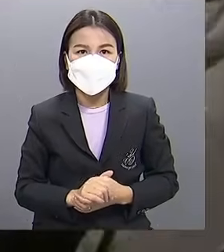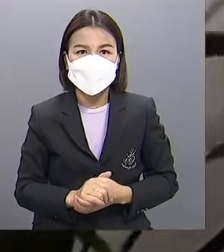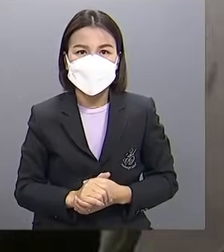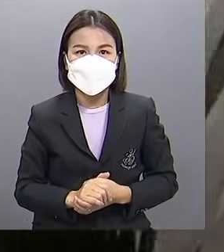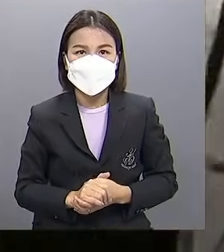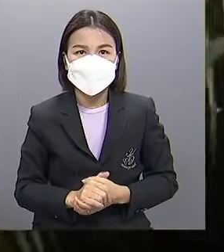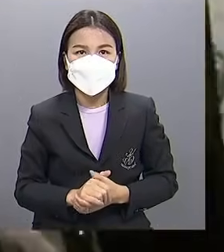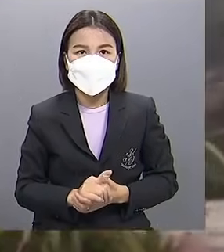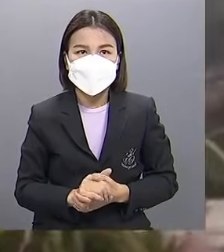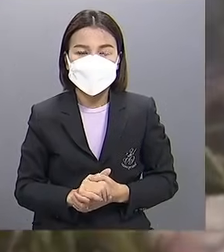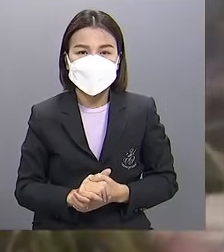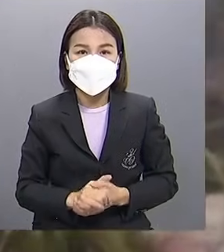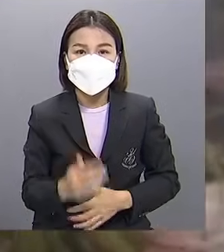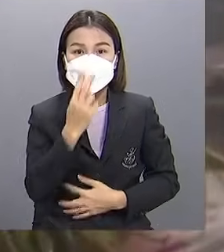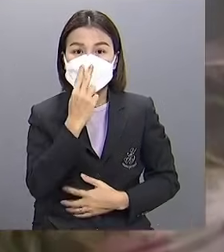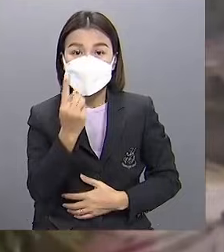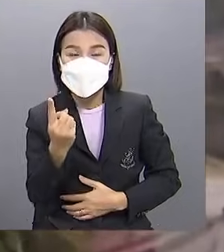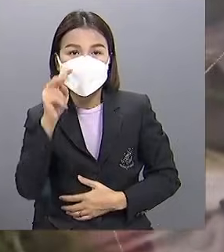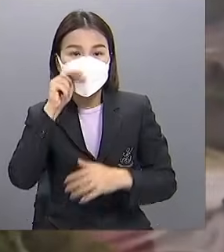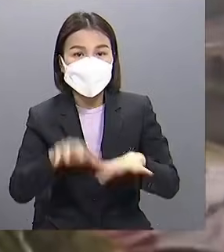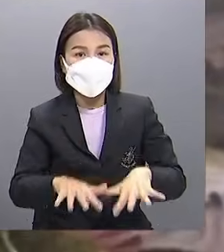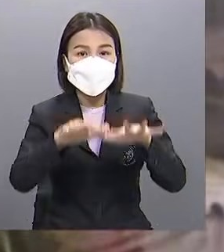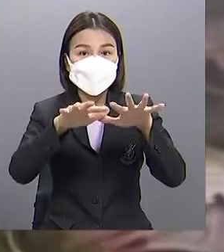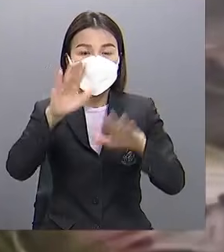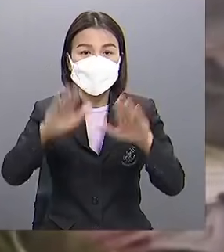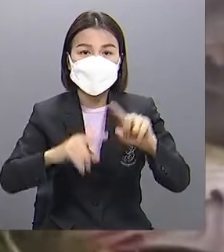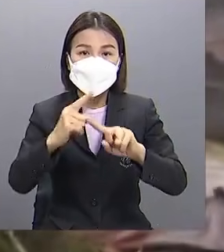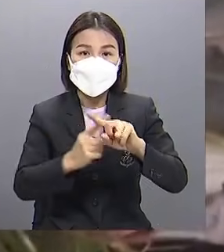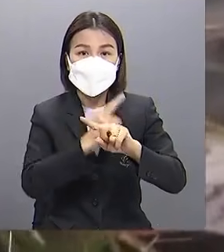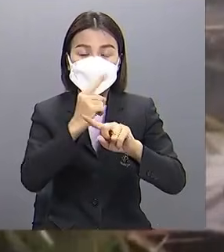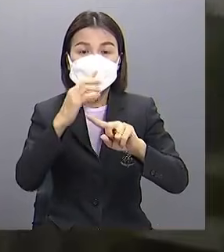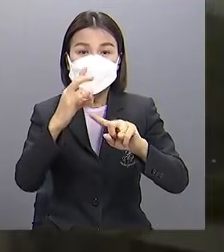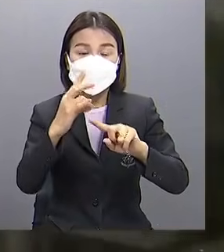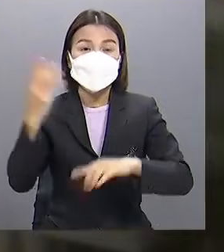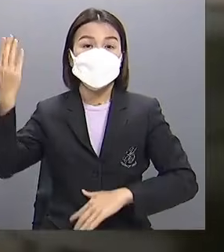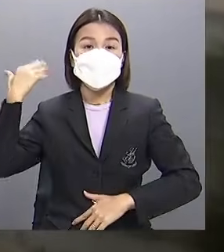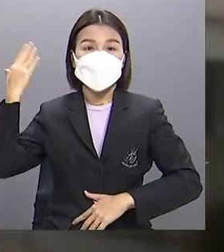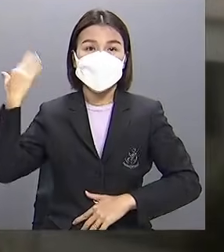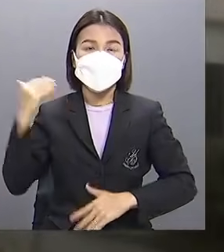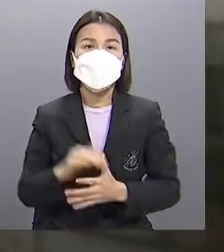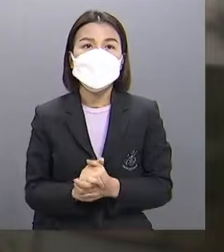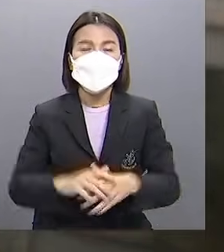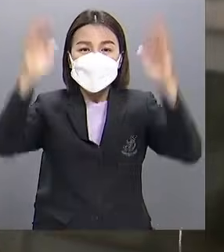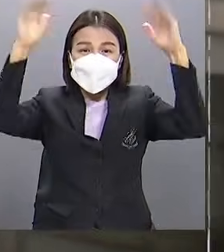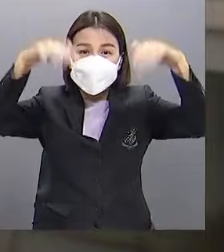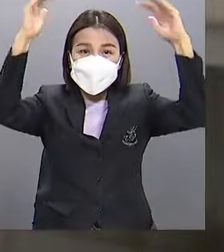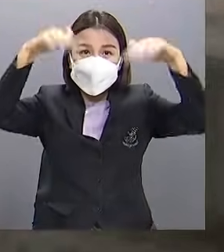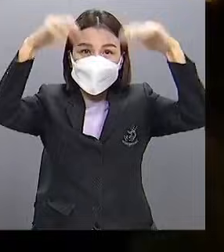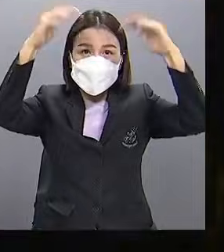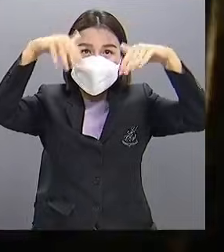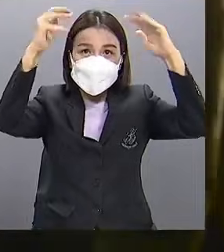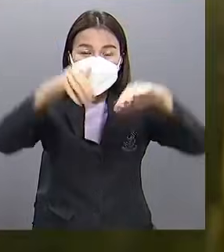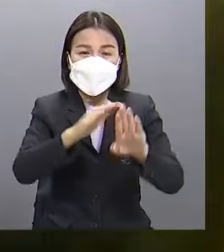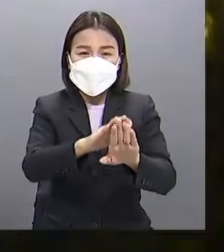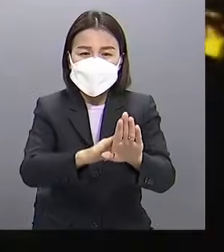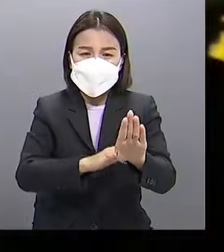ย้อนเหตุการณ์น้ำท่วมช่วงปลายเดือนกรกฎาคมที่ผ่านมาฝนที่ตกลงมาติดต่อกันนานนับสัปดา